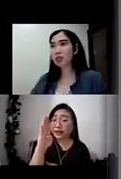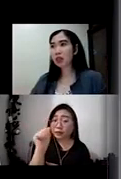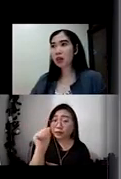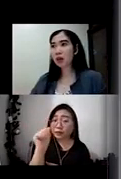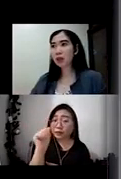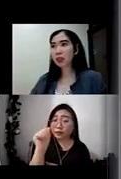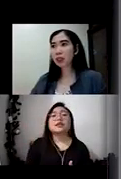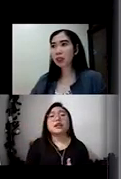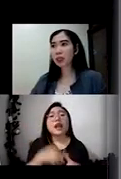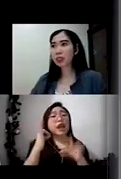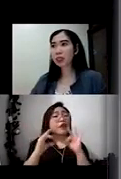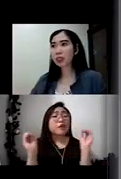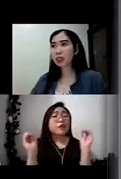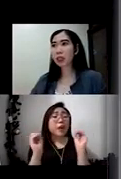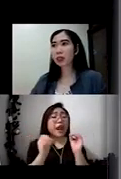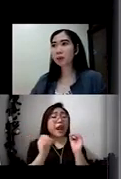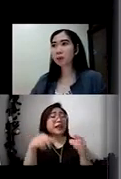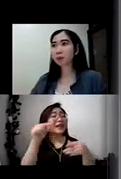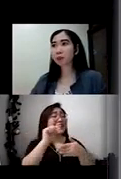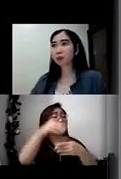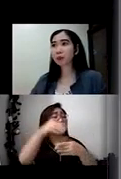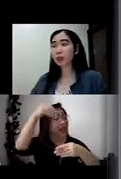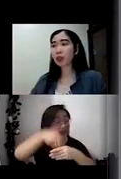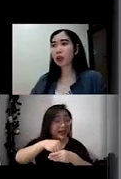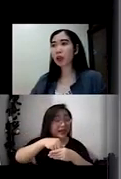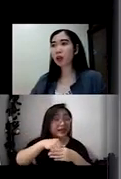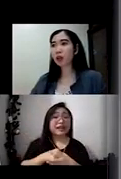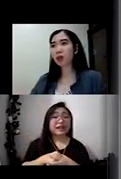siyang nakalagay dito na